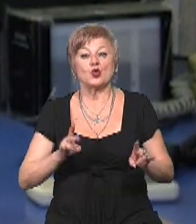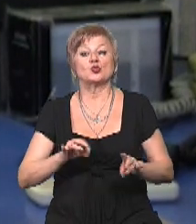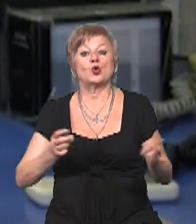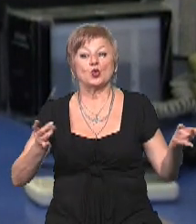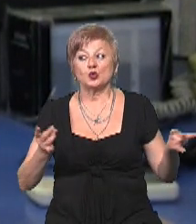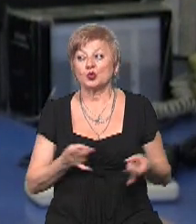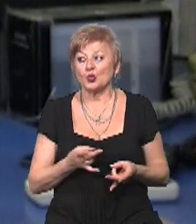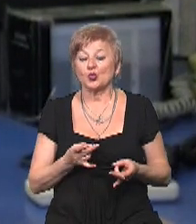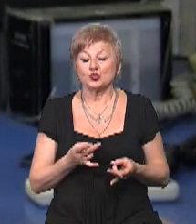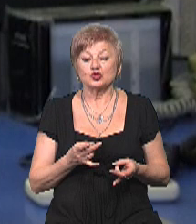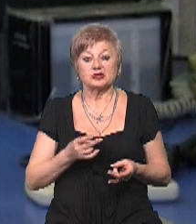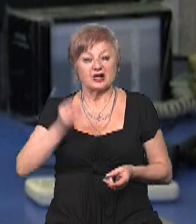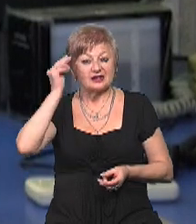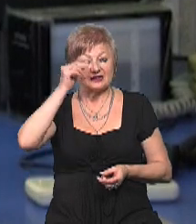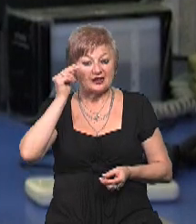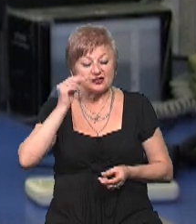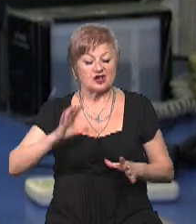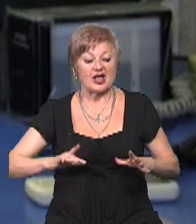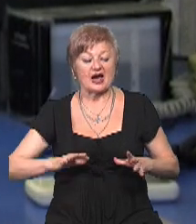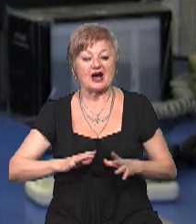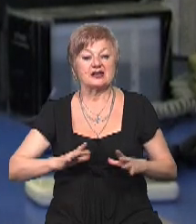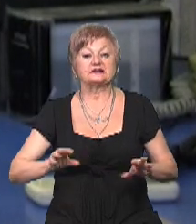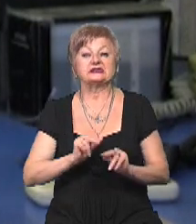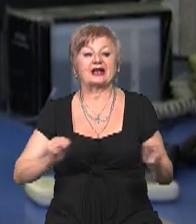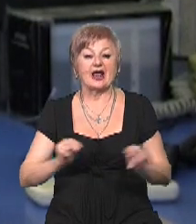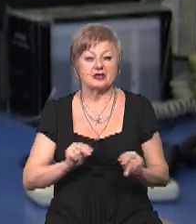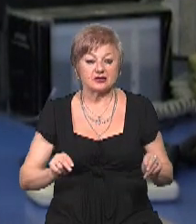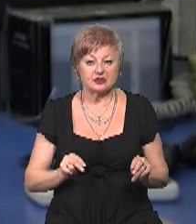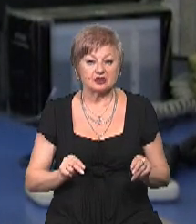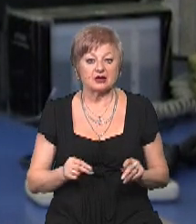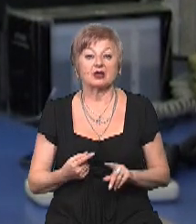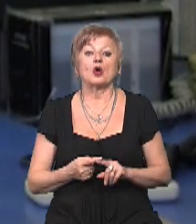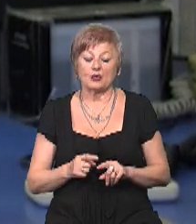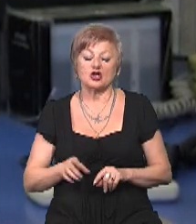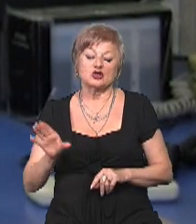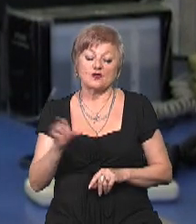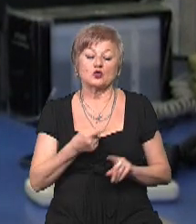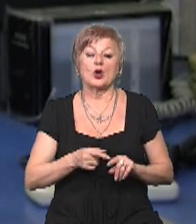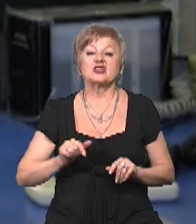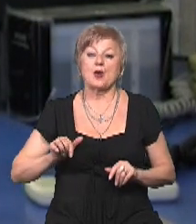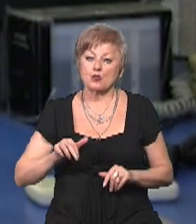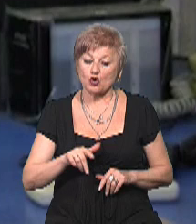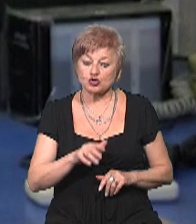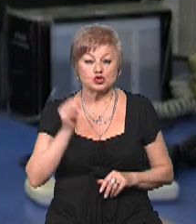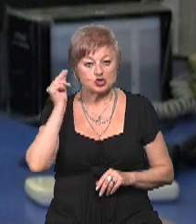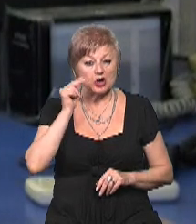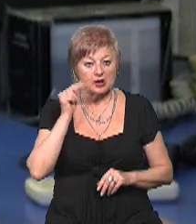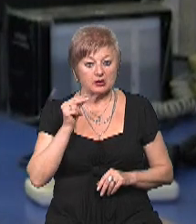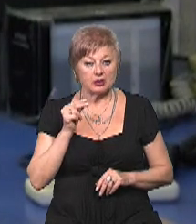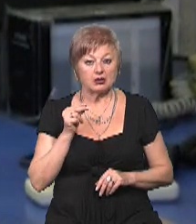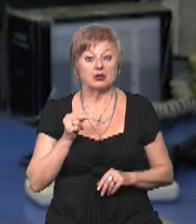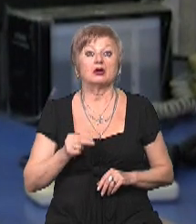і йдуть оці навчання і тренінги. Вчителі через себе все це пройшли, вони самі проводили друг з другом тренінги з цими